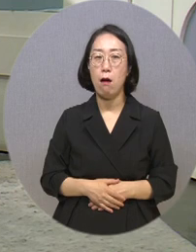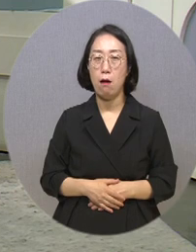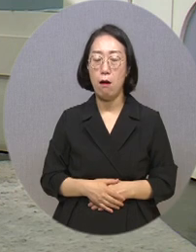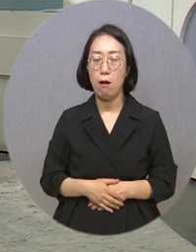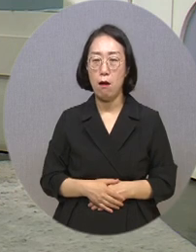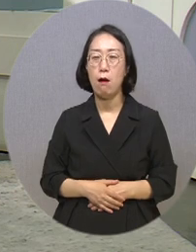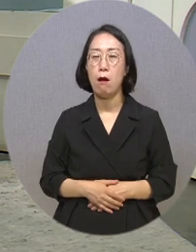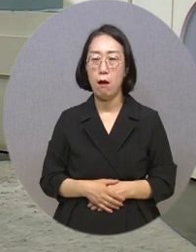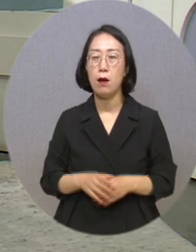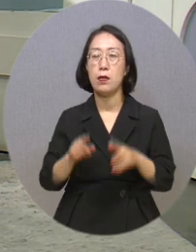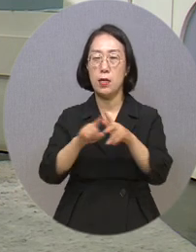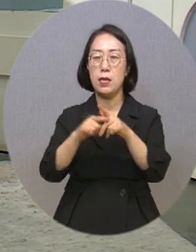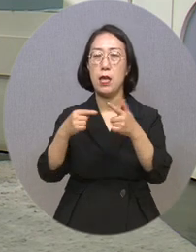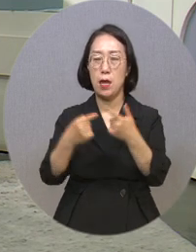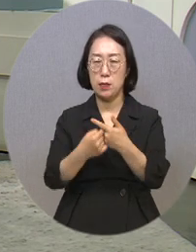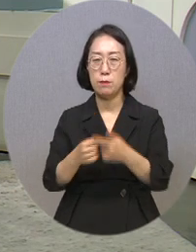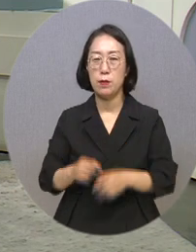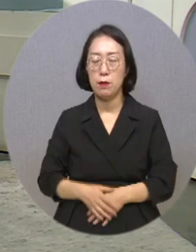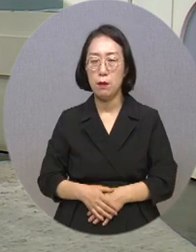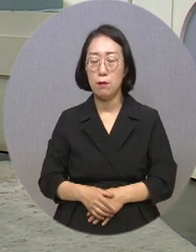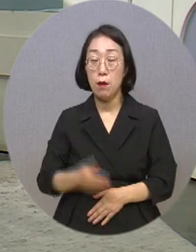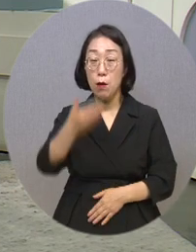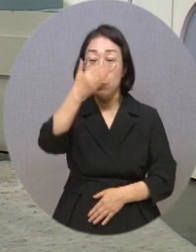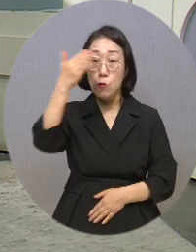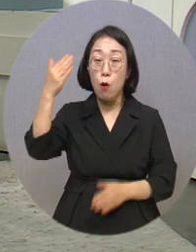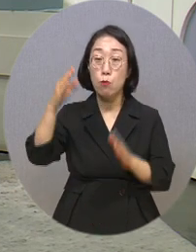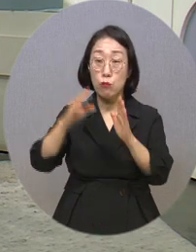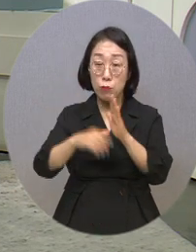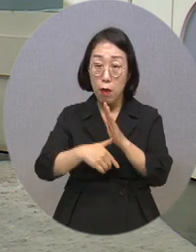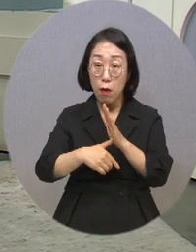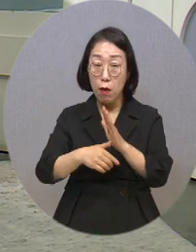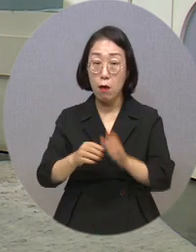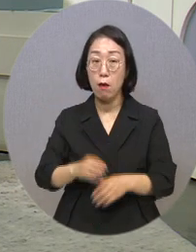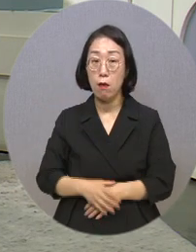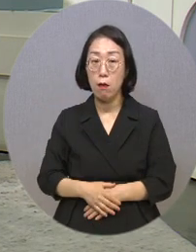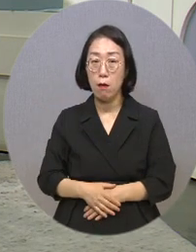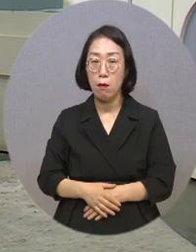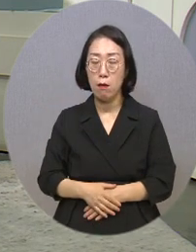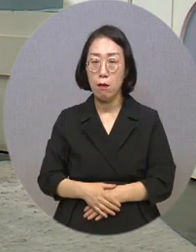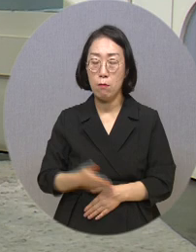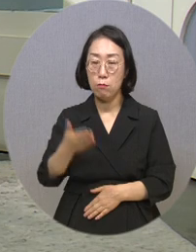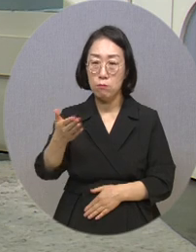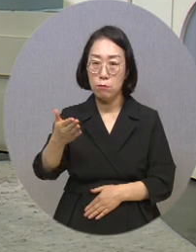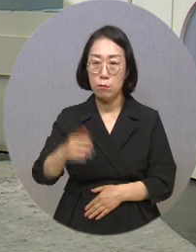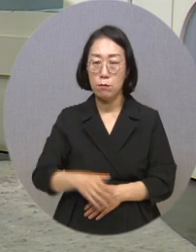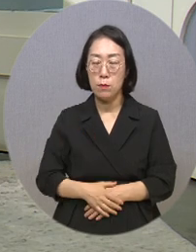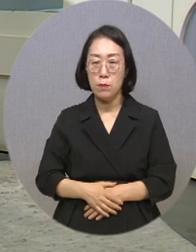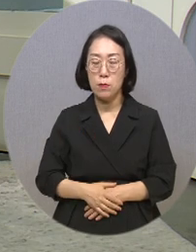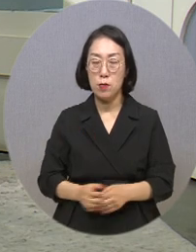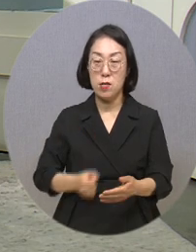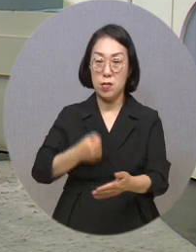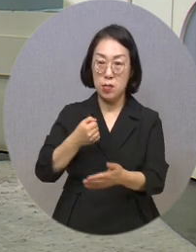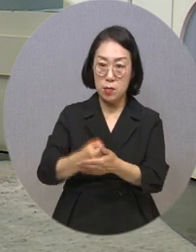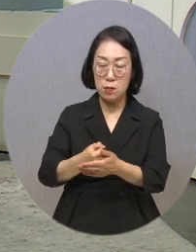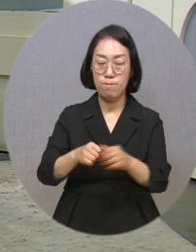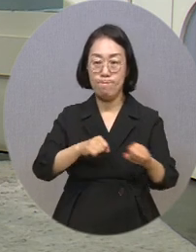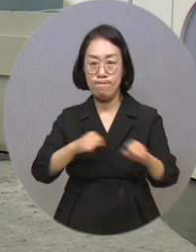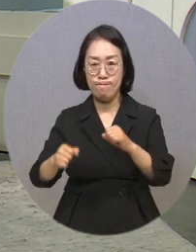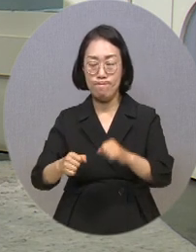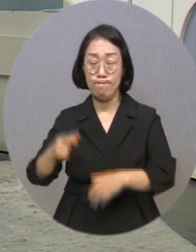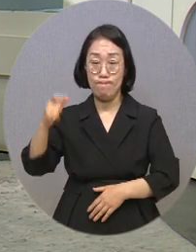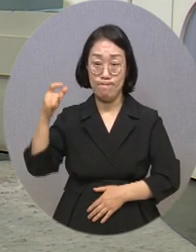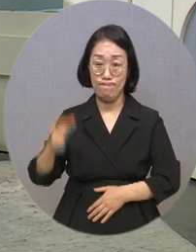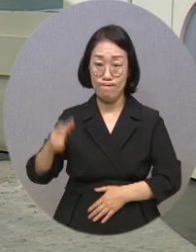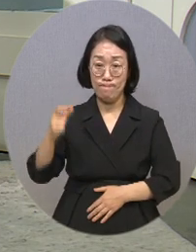잘 알아들었습니다. 근데 젊은 시절에도 굉장히 그 집념이 강해졌던 것